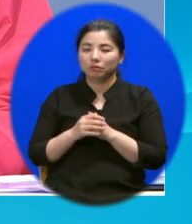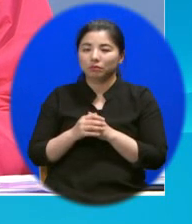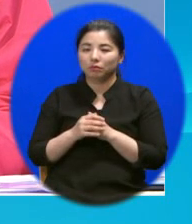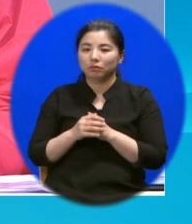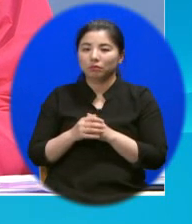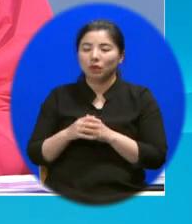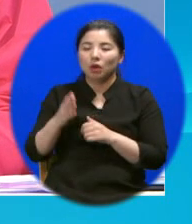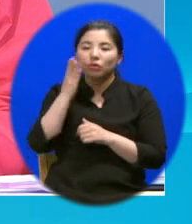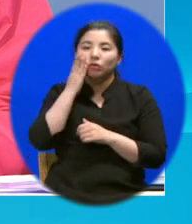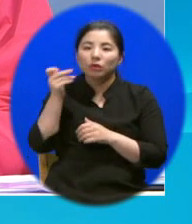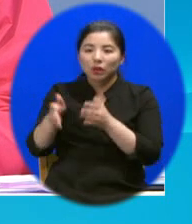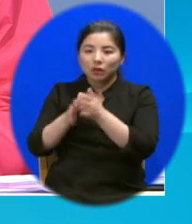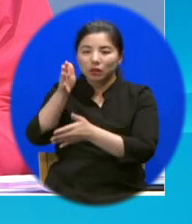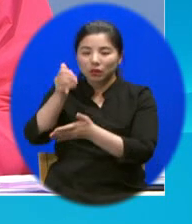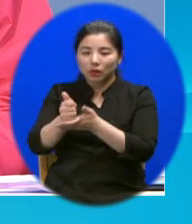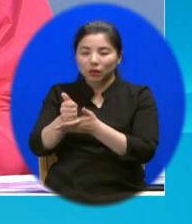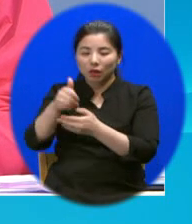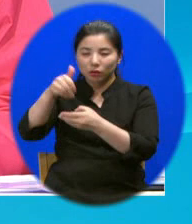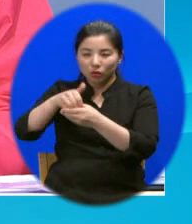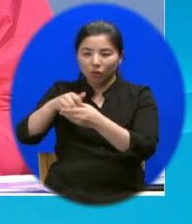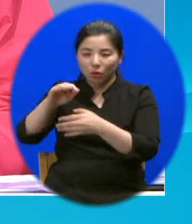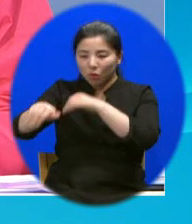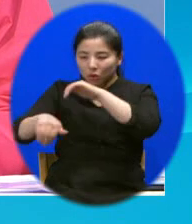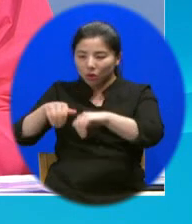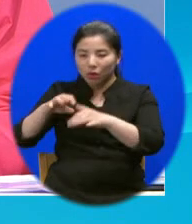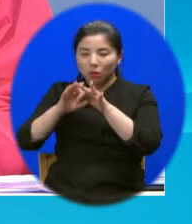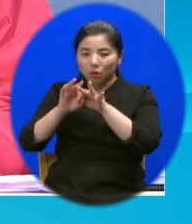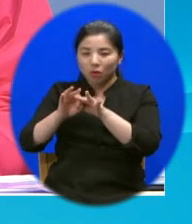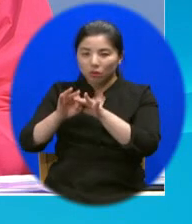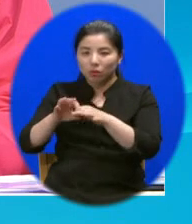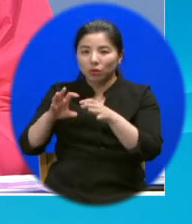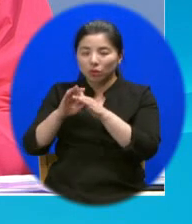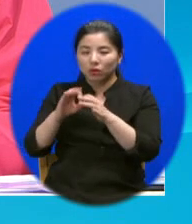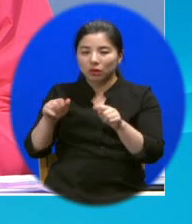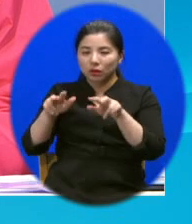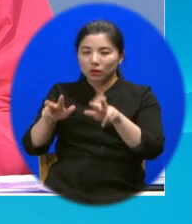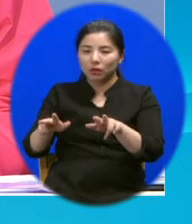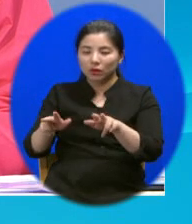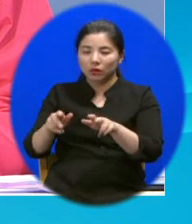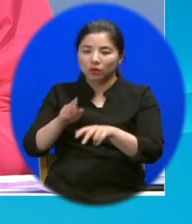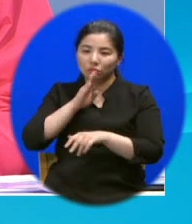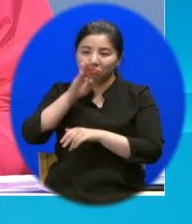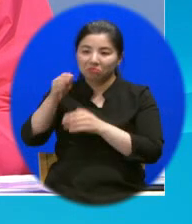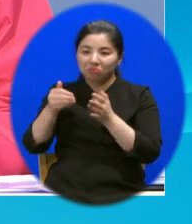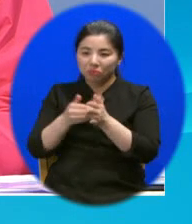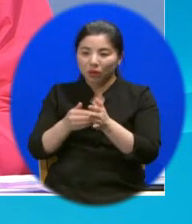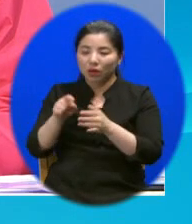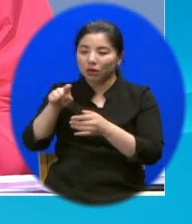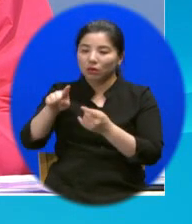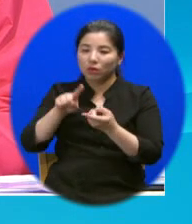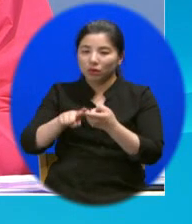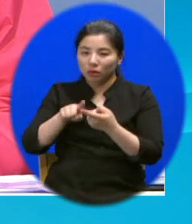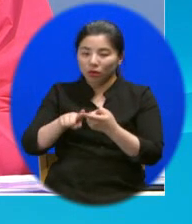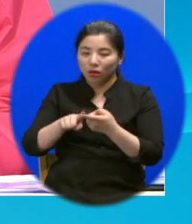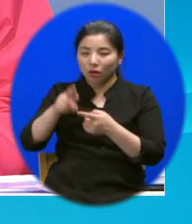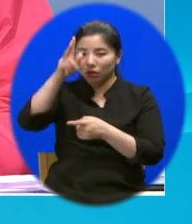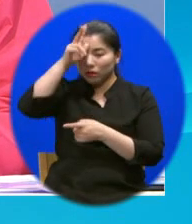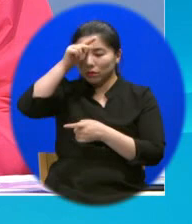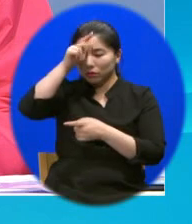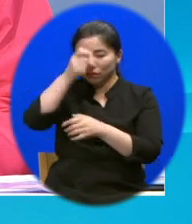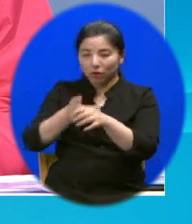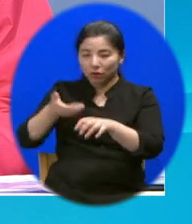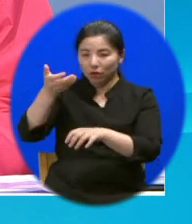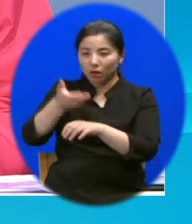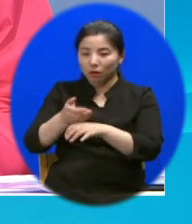울상 시장 선거 개입과 관련해서 그 관련자들이 줄줄이 좀 기술의 있는데 이런 부분에 관해서는 경찰 개혁